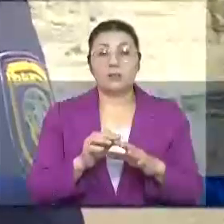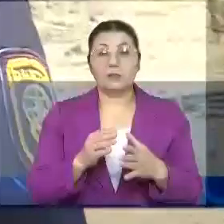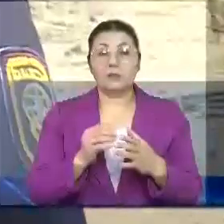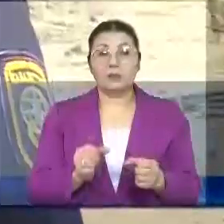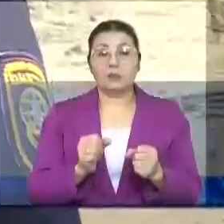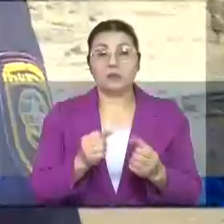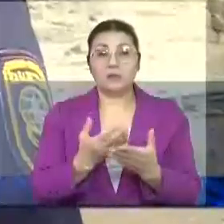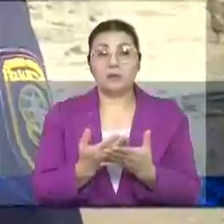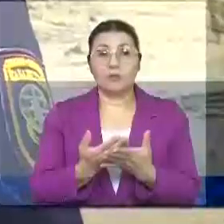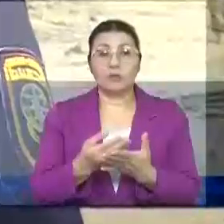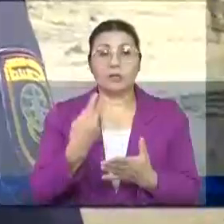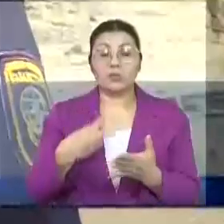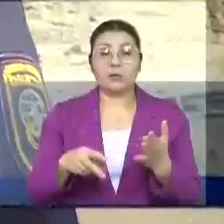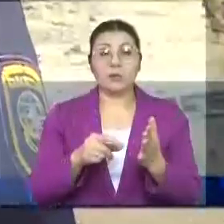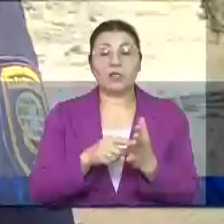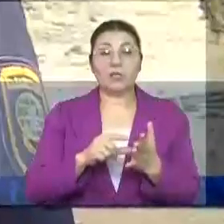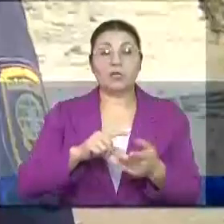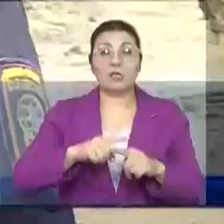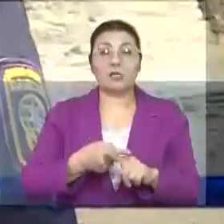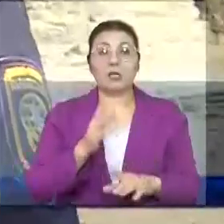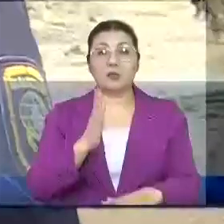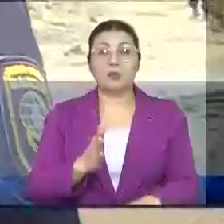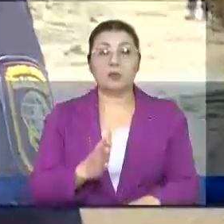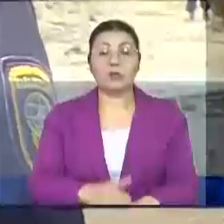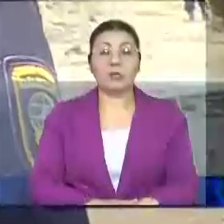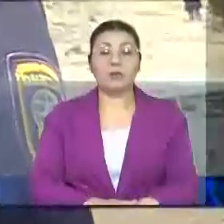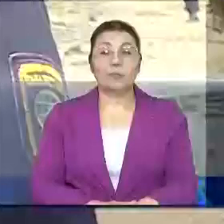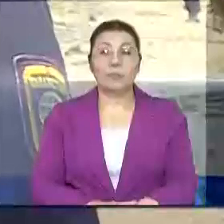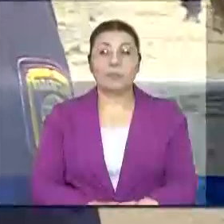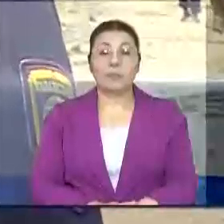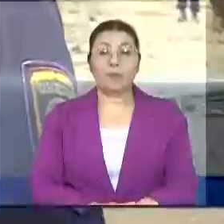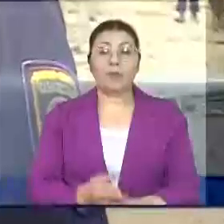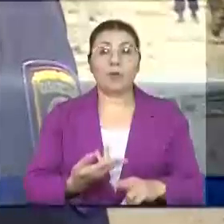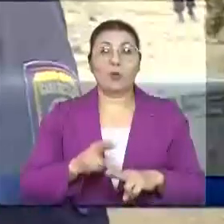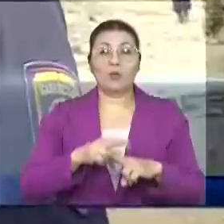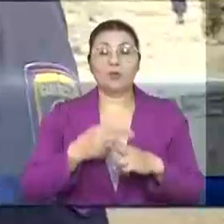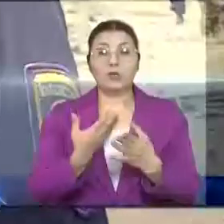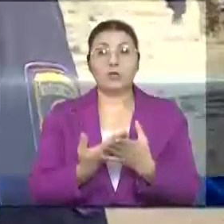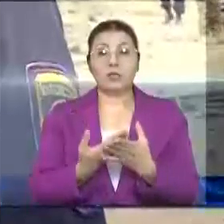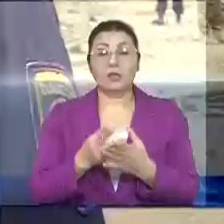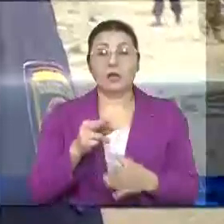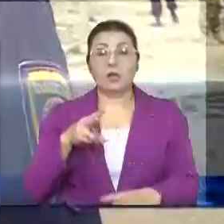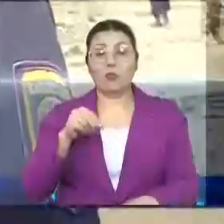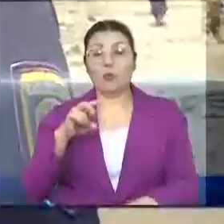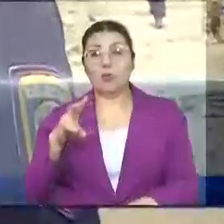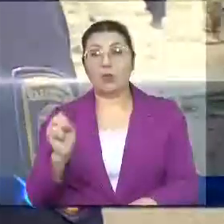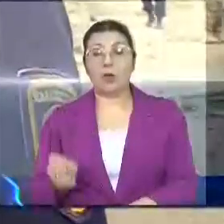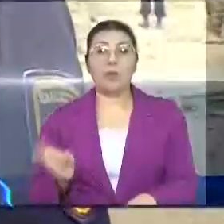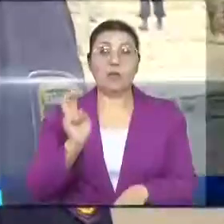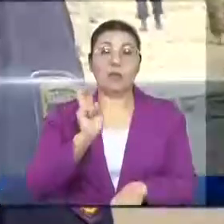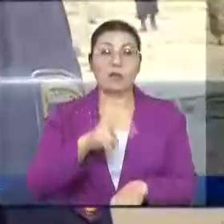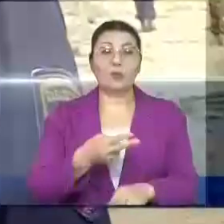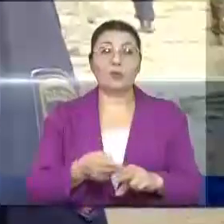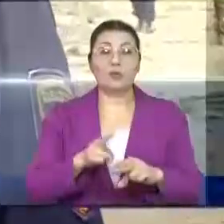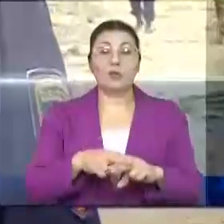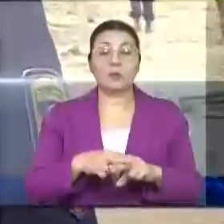сосын 27 техника бірінші кезекте қазір марш жасайды. Олар осы жерге сол колоннамен келетті. Осы жерде болып